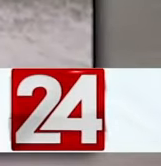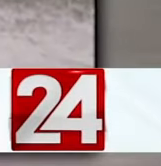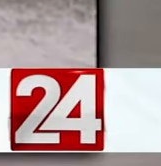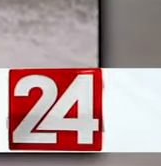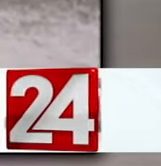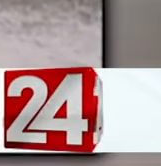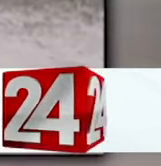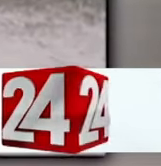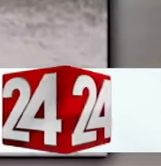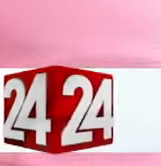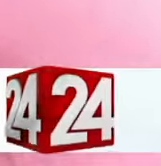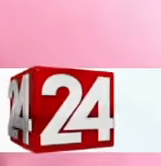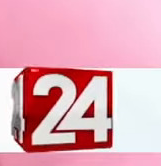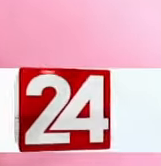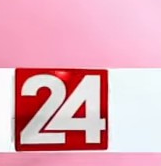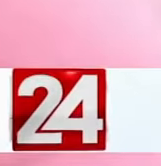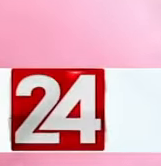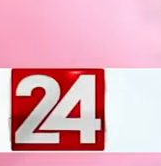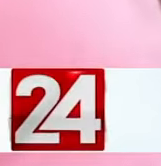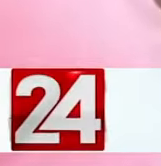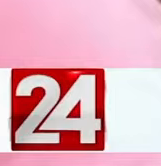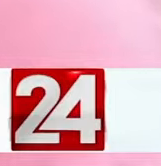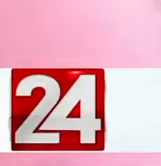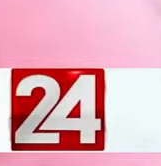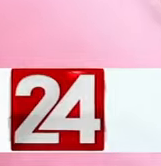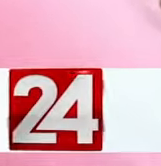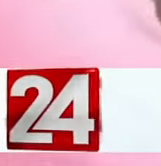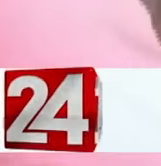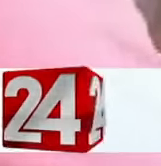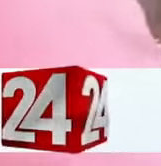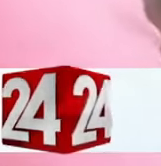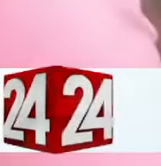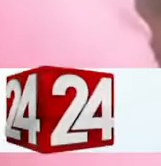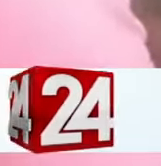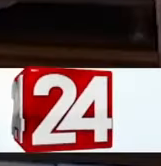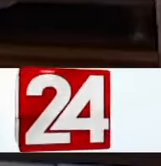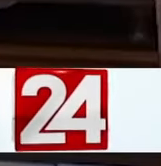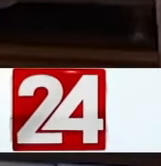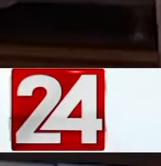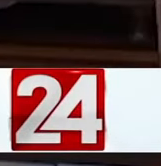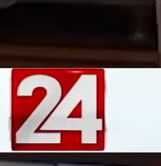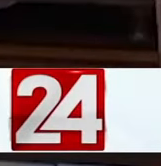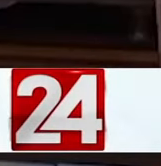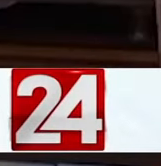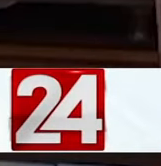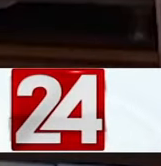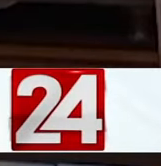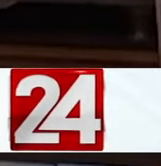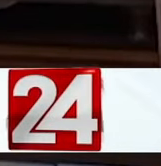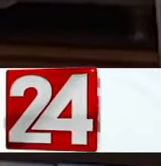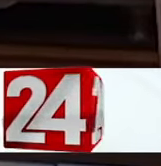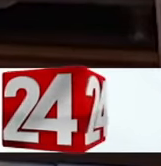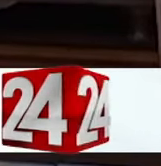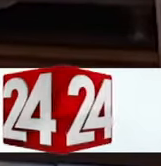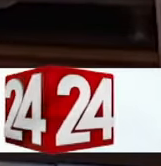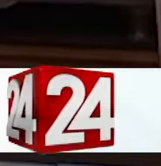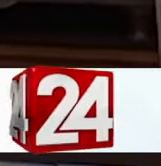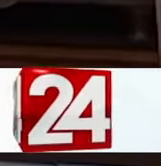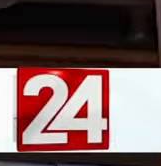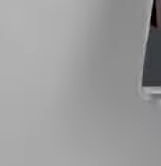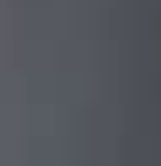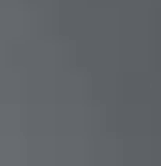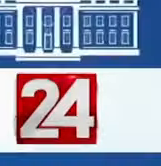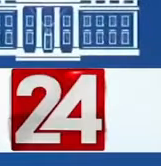ang pagkalat ng African Swine Fever. Pansamantalang ipinatigil ni Cebu Governor Gwendolyn Garcia.